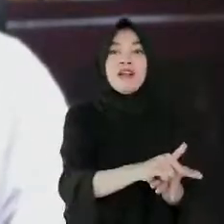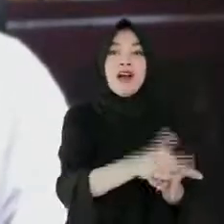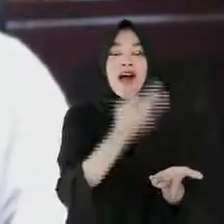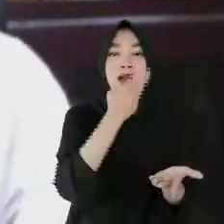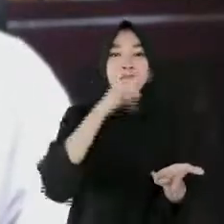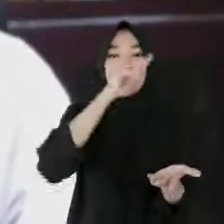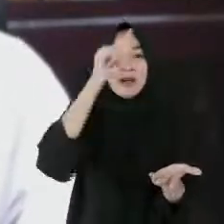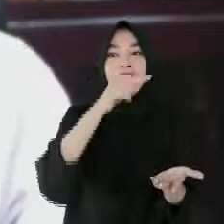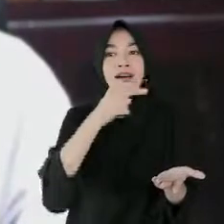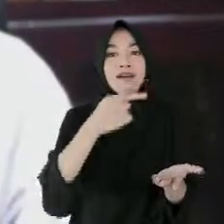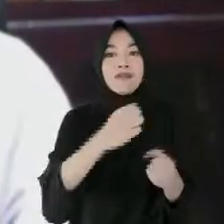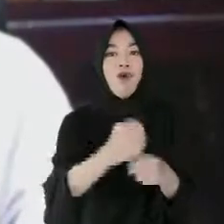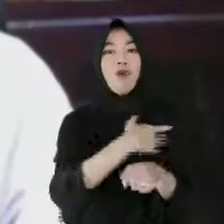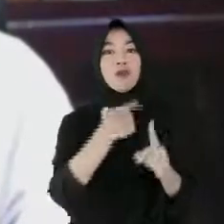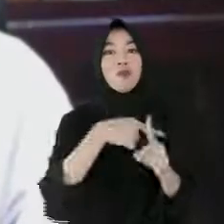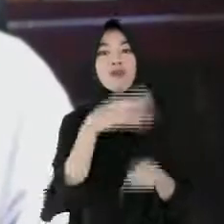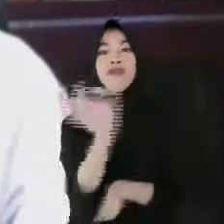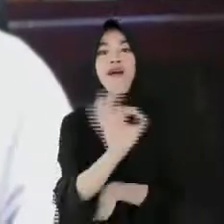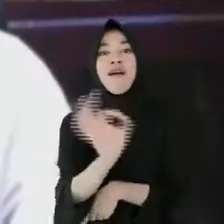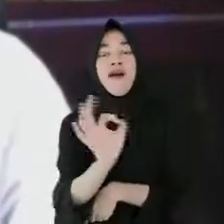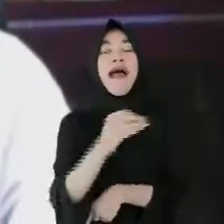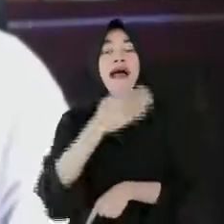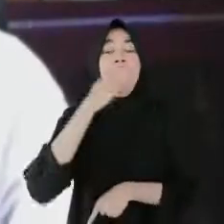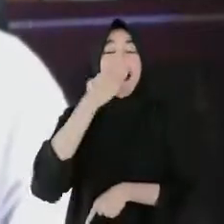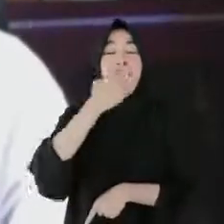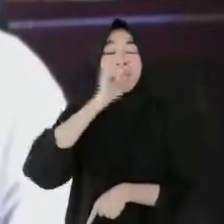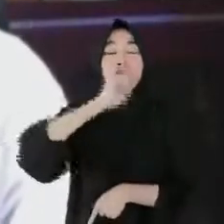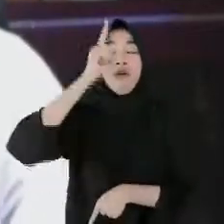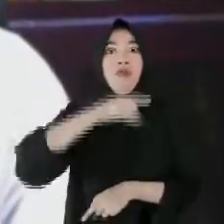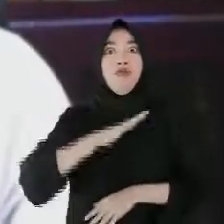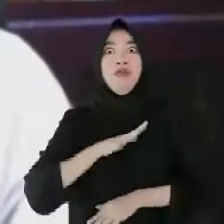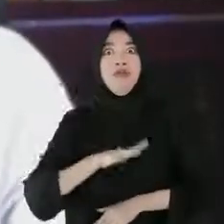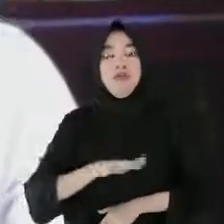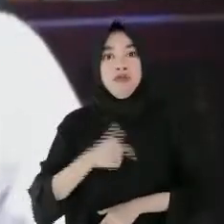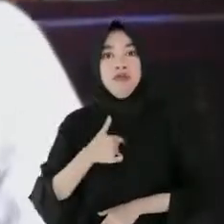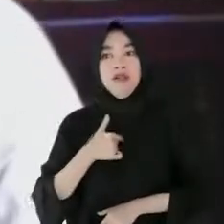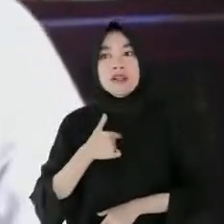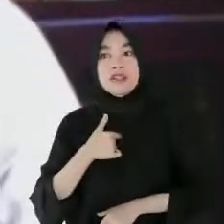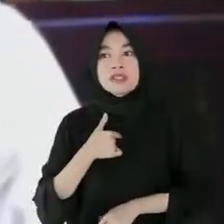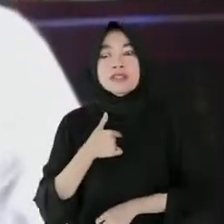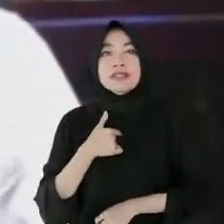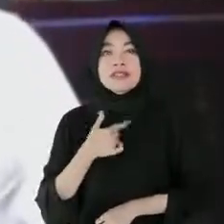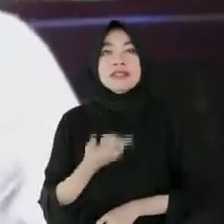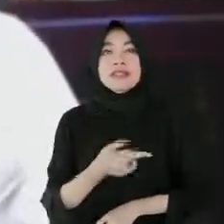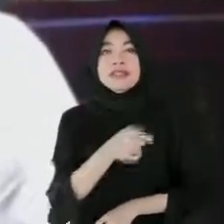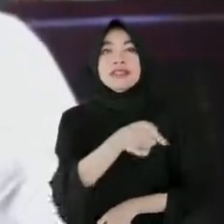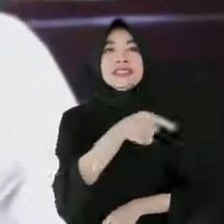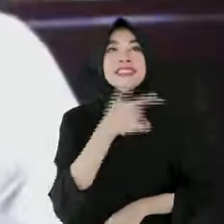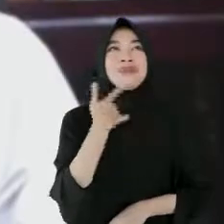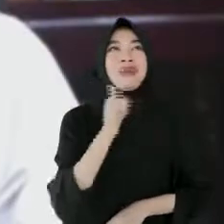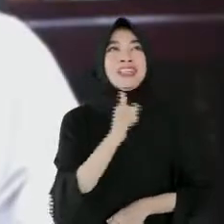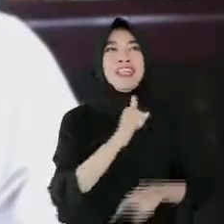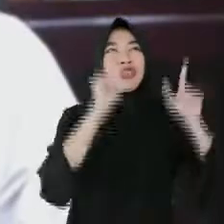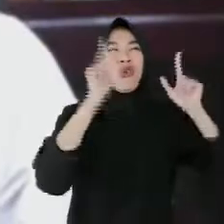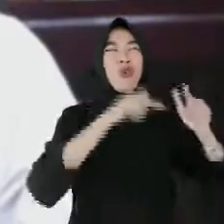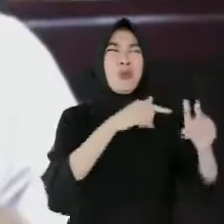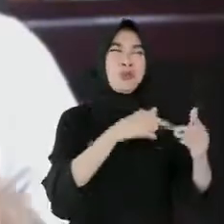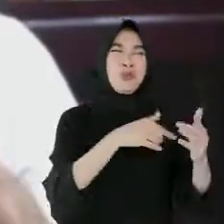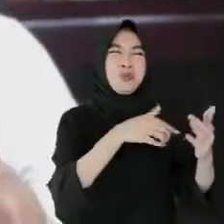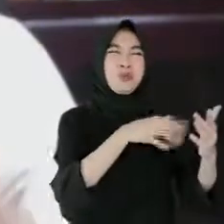tidak ada yang terpapar konflik penyanyi kami sampaikan adalah memang kami enggak copy paste di Tokyo